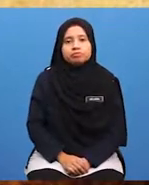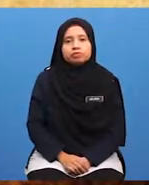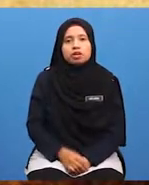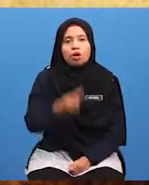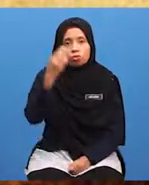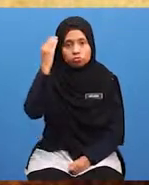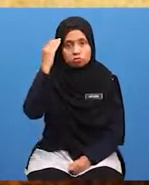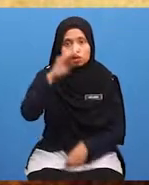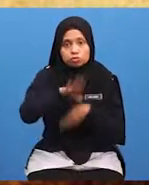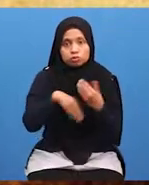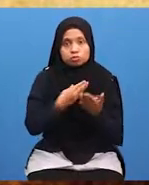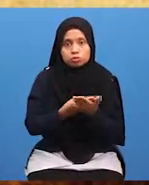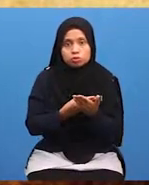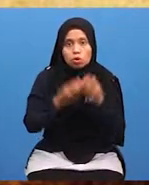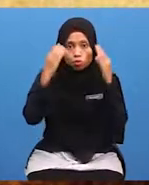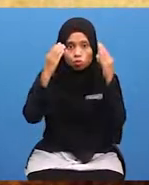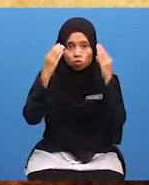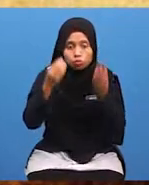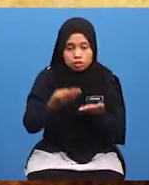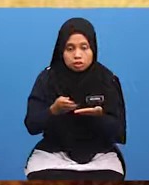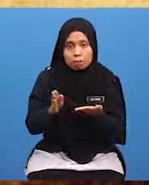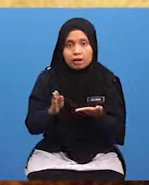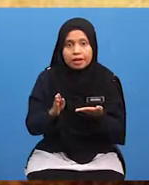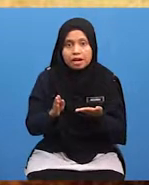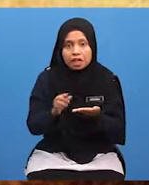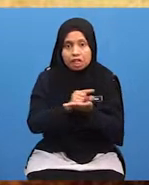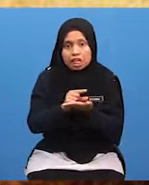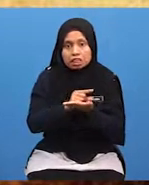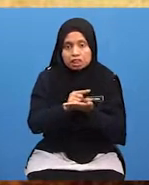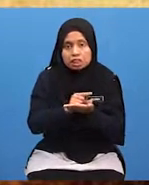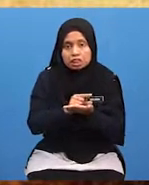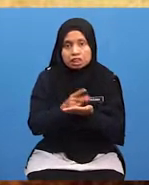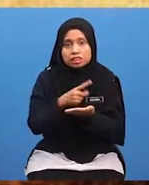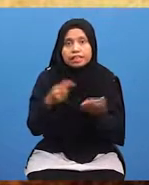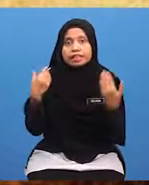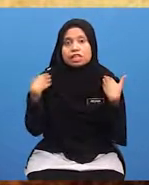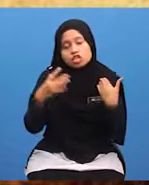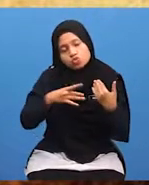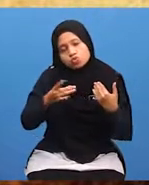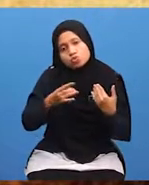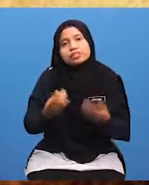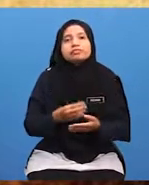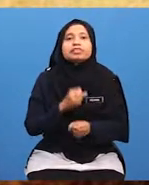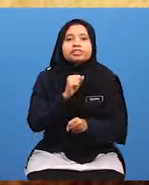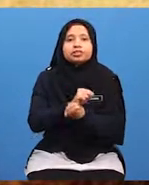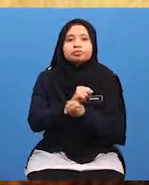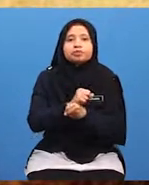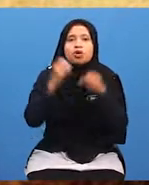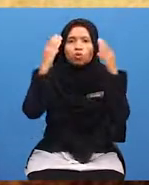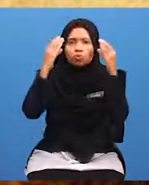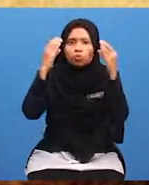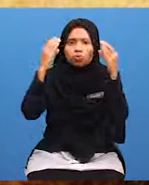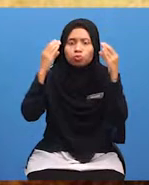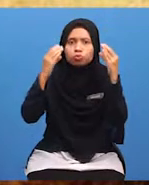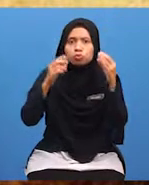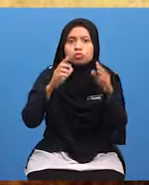Untuk pengetahuan para pelajar, guru-guru dibayar gaji oleh pihak kerajaan dan ada yang berkhidmat secara sukarela. Guru-guru di